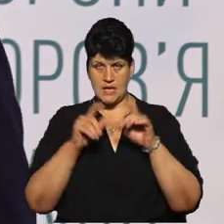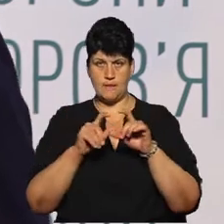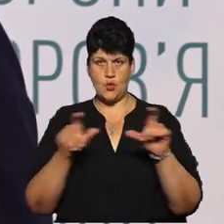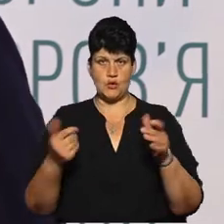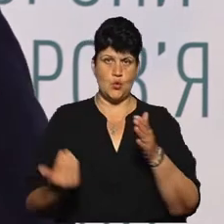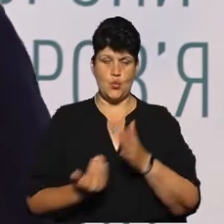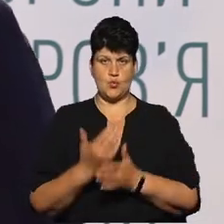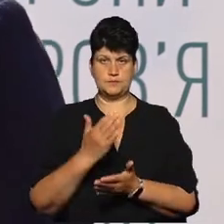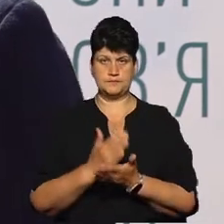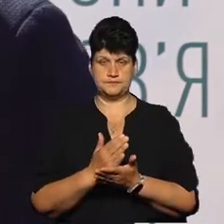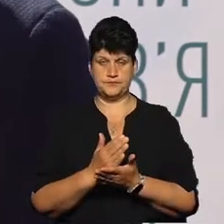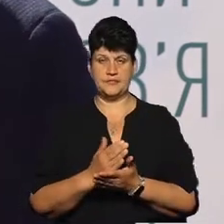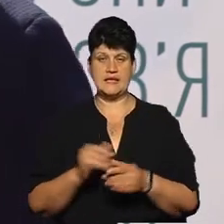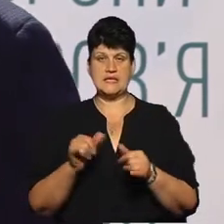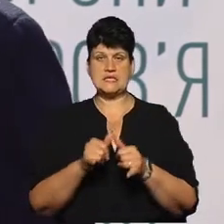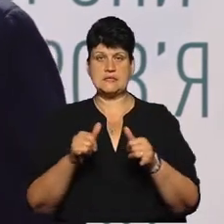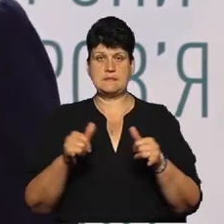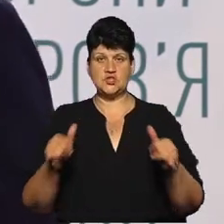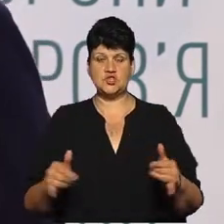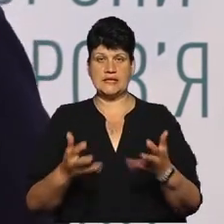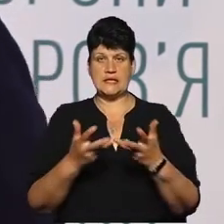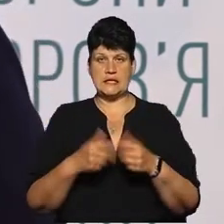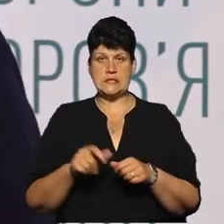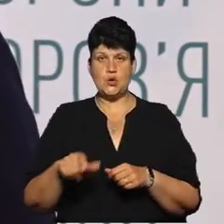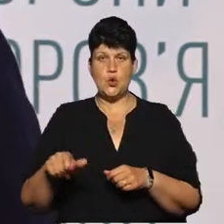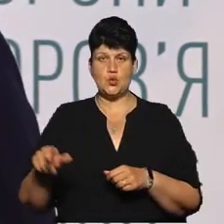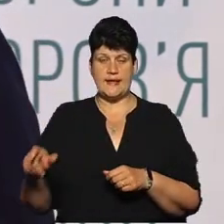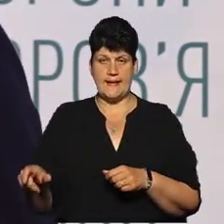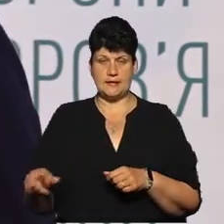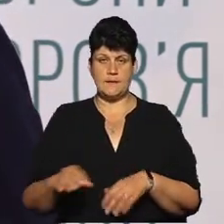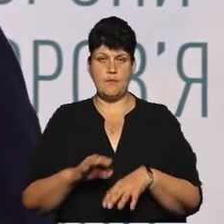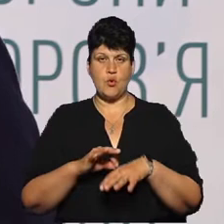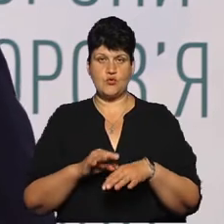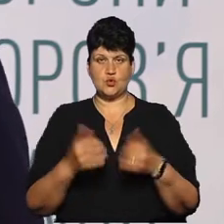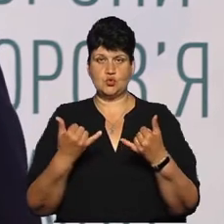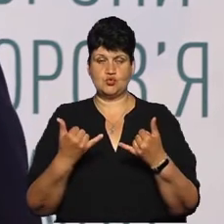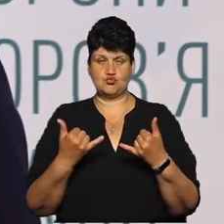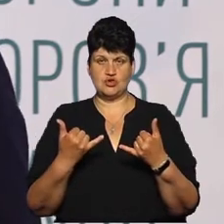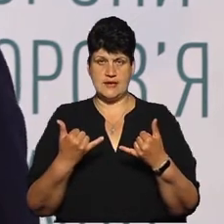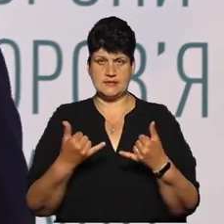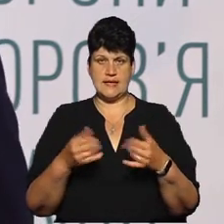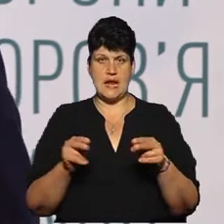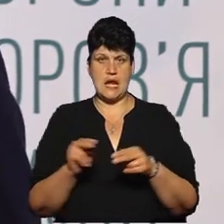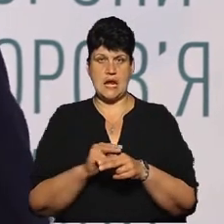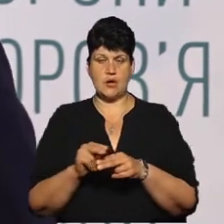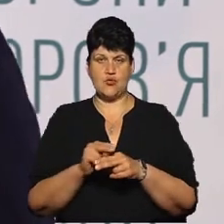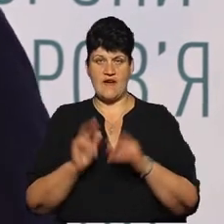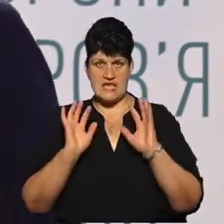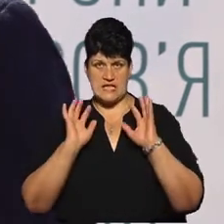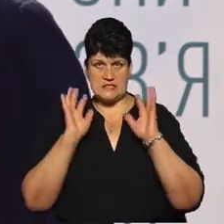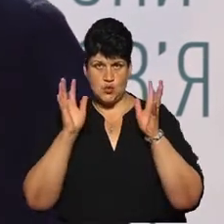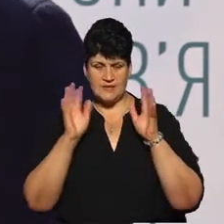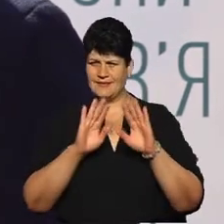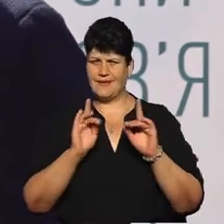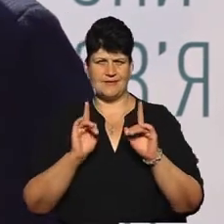і збільшить кількість людей, яким проводяться сучасні методи лікування інсультів, не тільки тромболізис, а